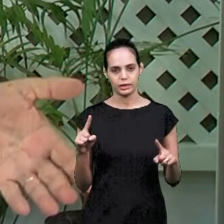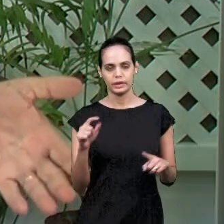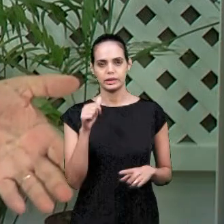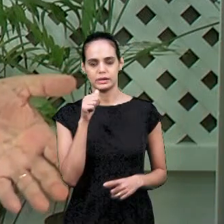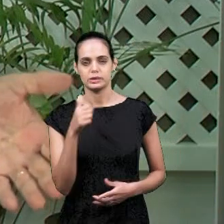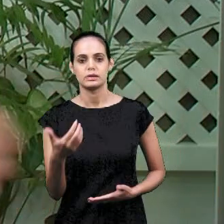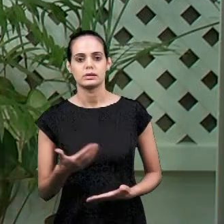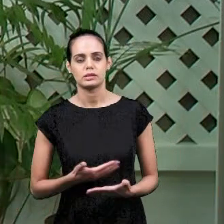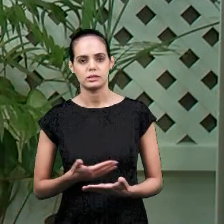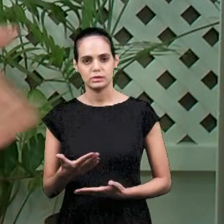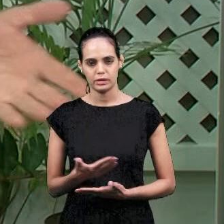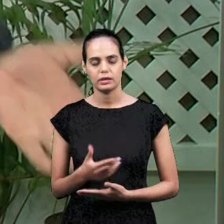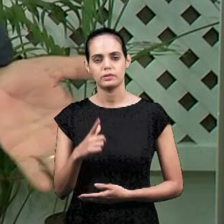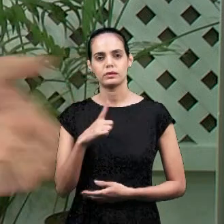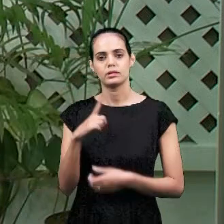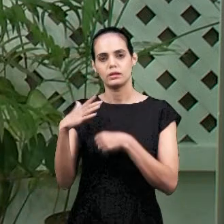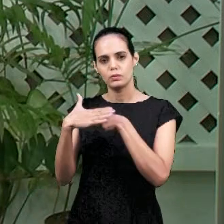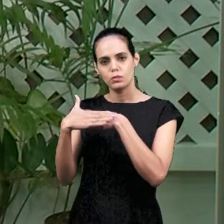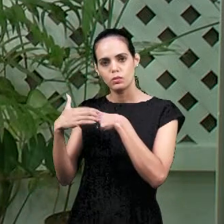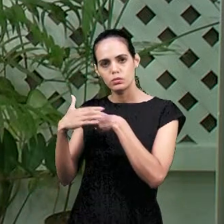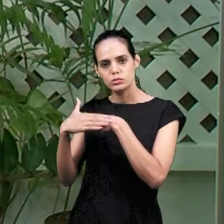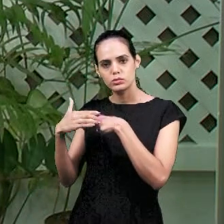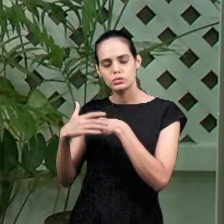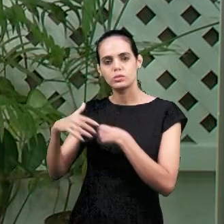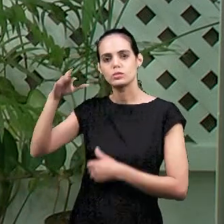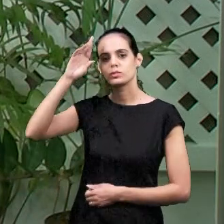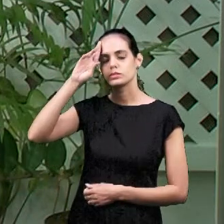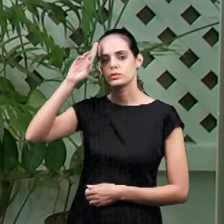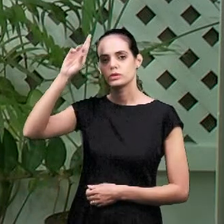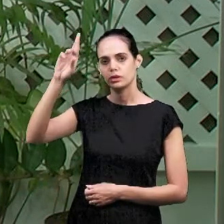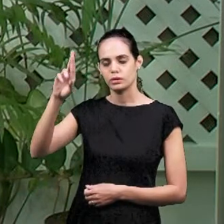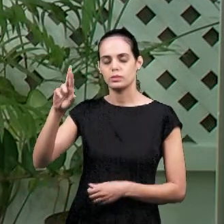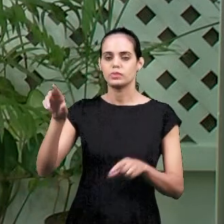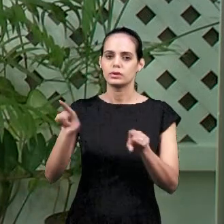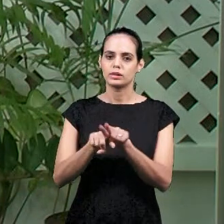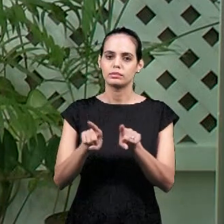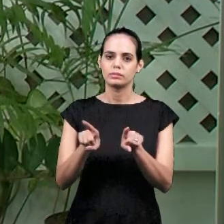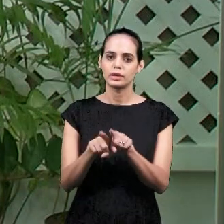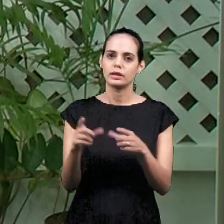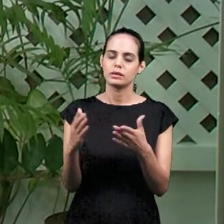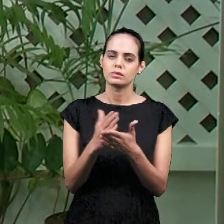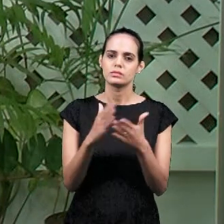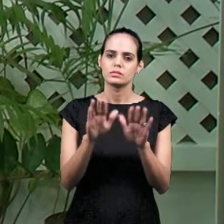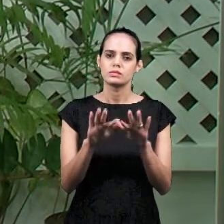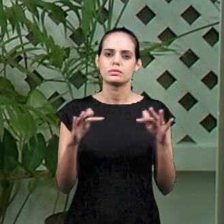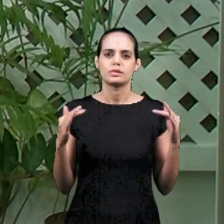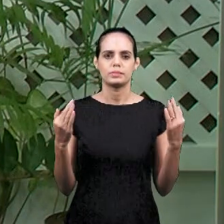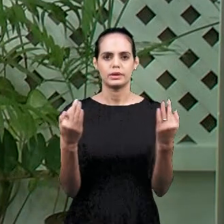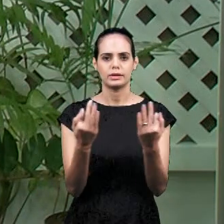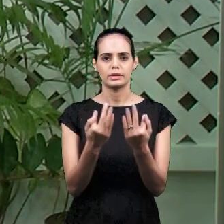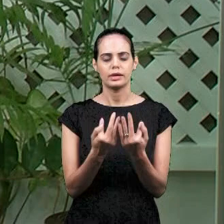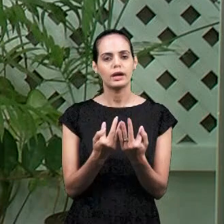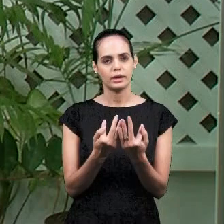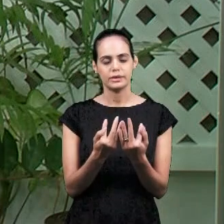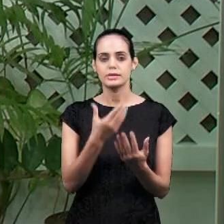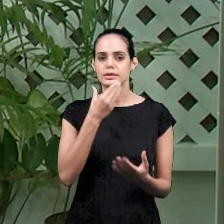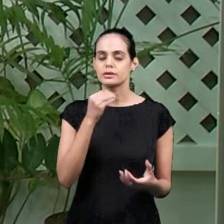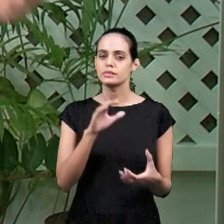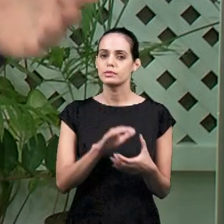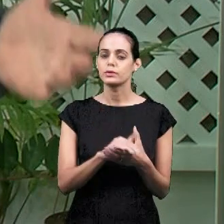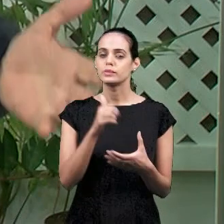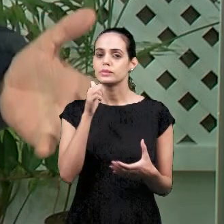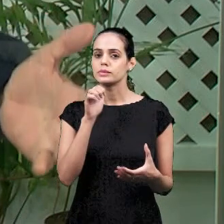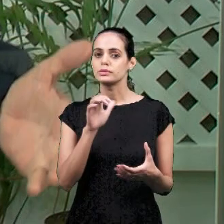dans le Seigneur aussi le secours et ce que nos frères et sœurs passent. Le monde de la